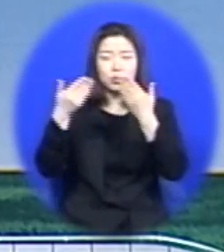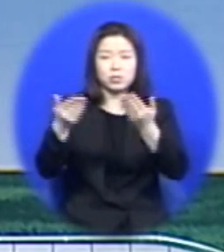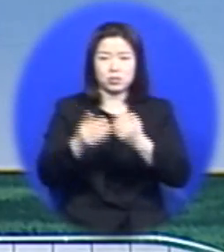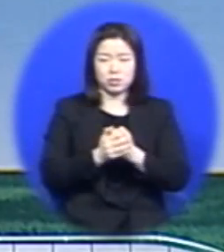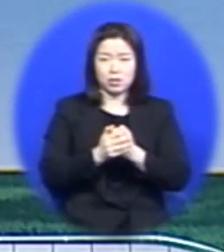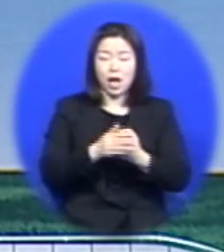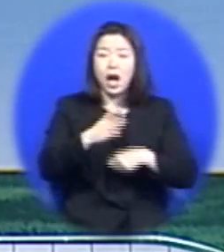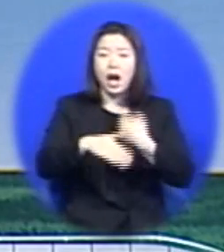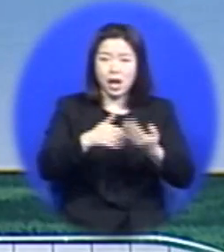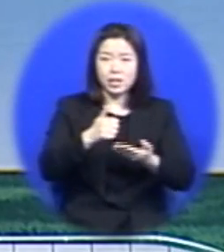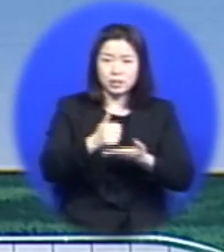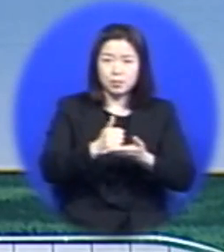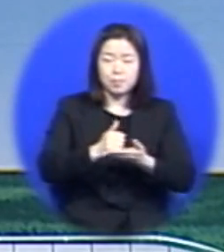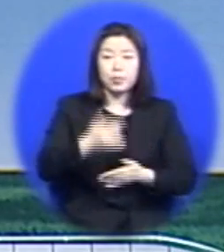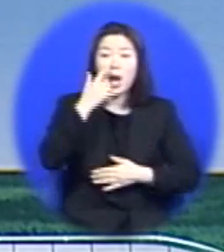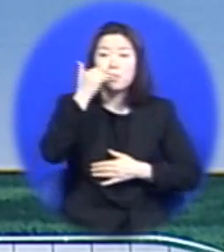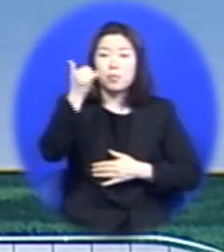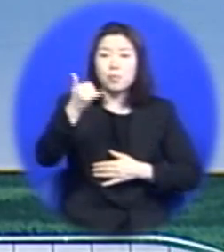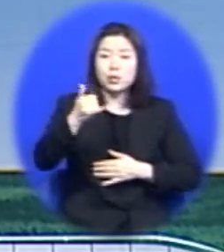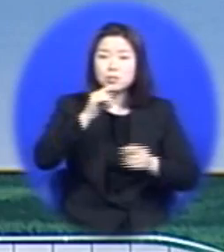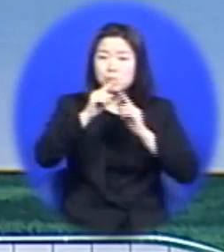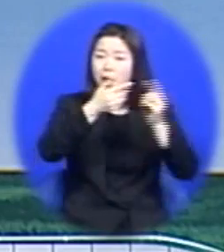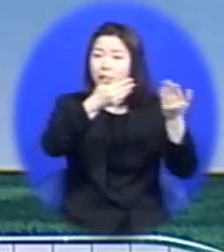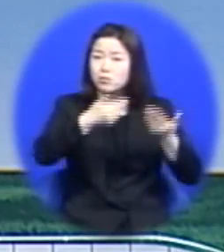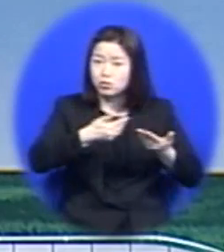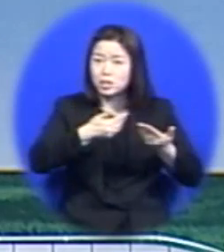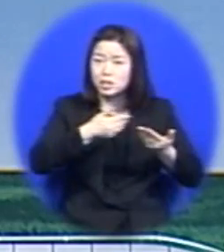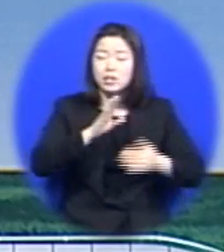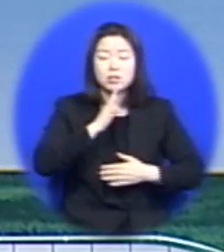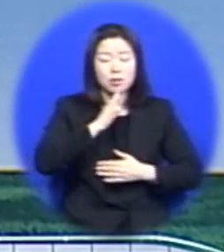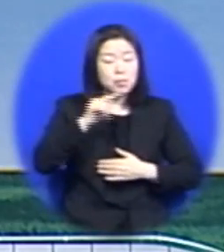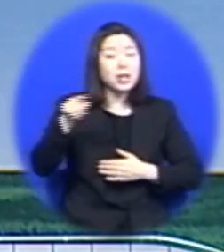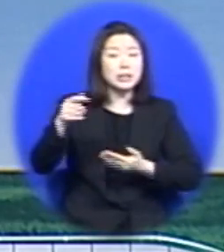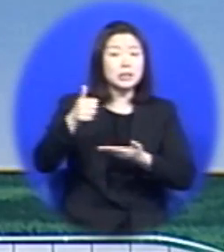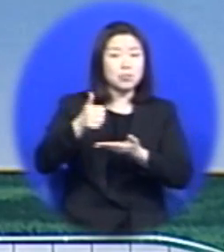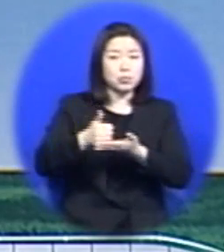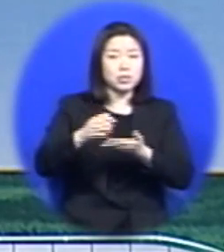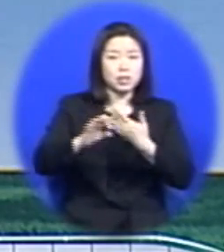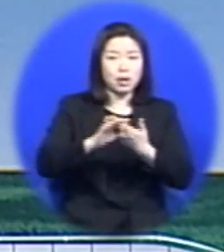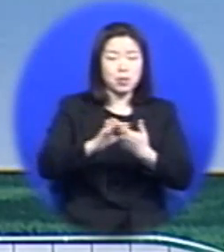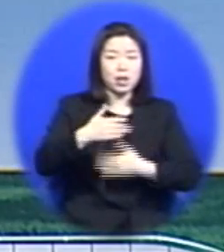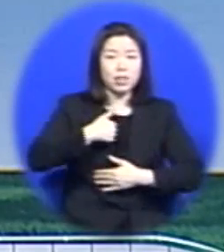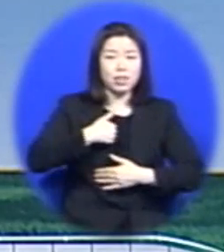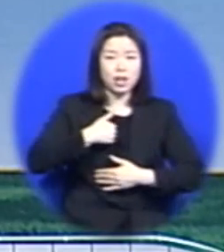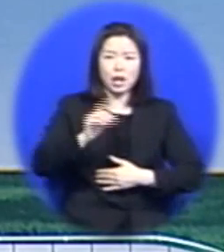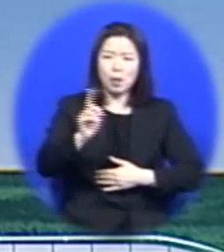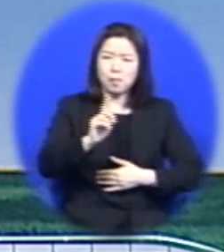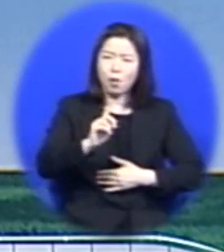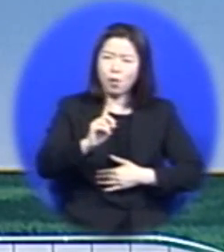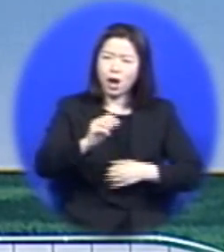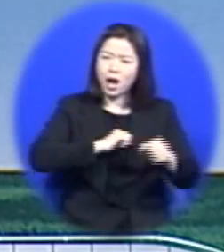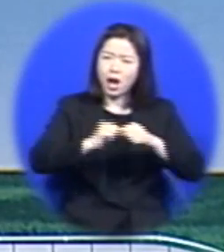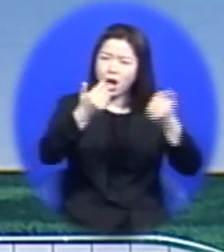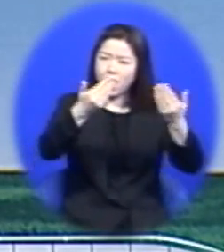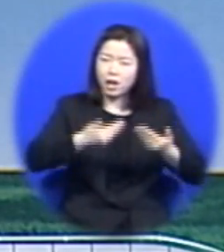하나님, 엄마 아빠가 말한 정말 그분이시라면 나에게 좀 뭔가